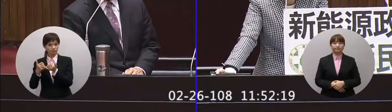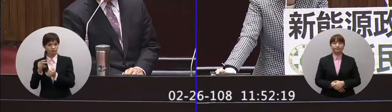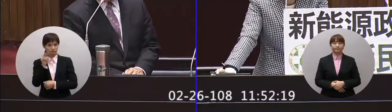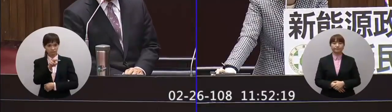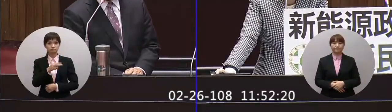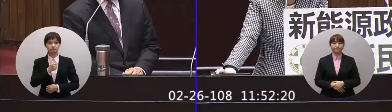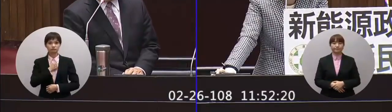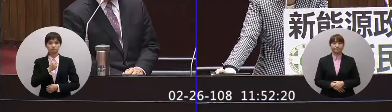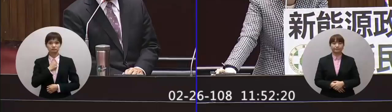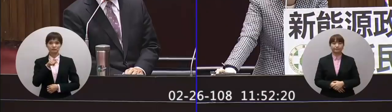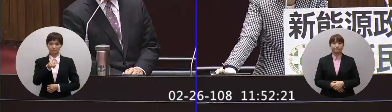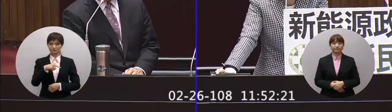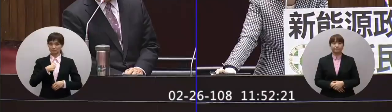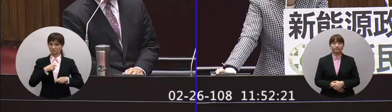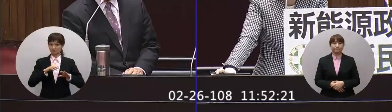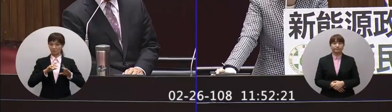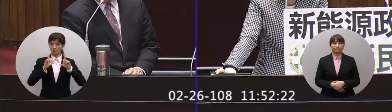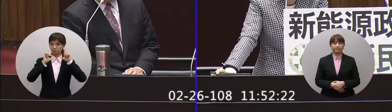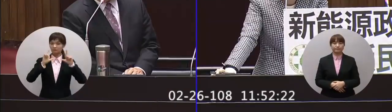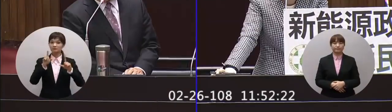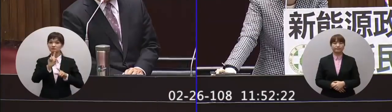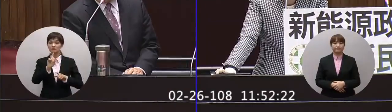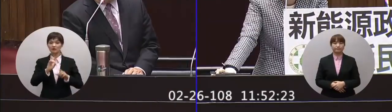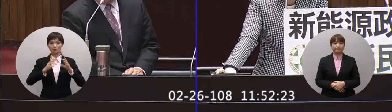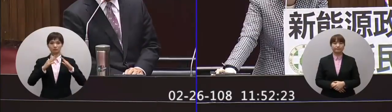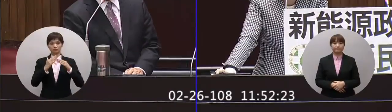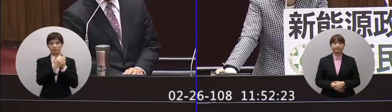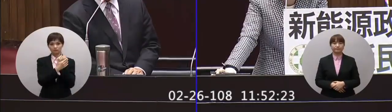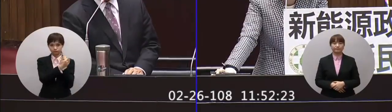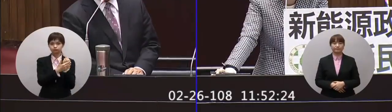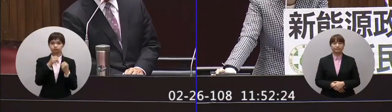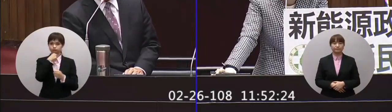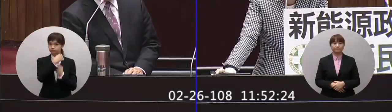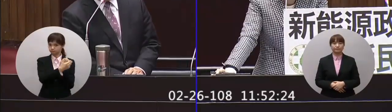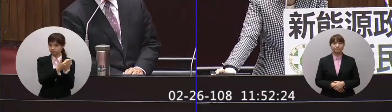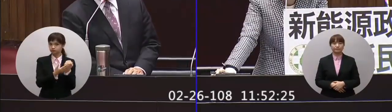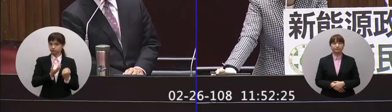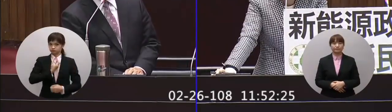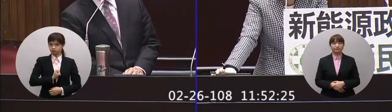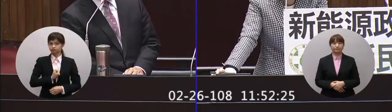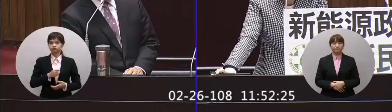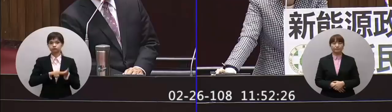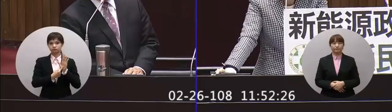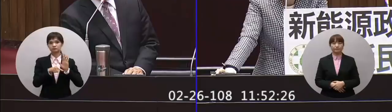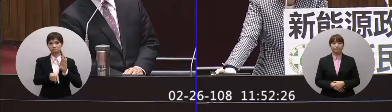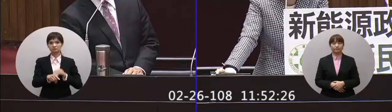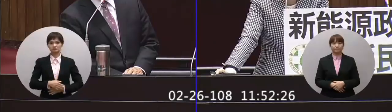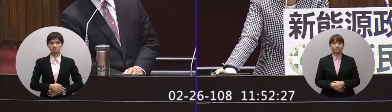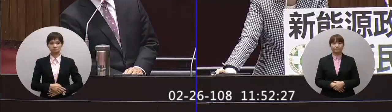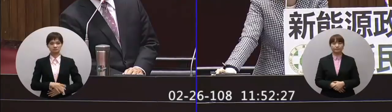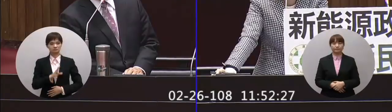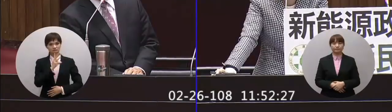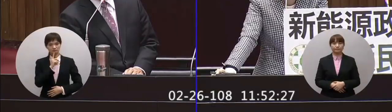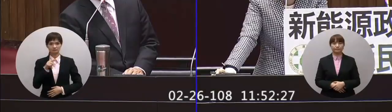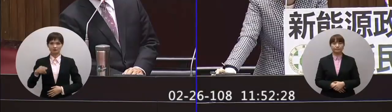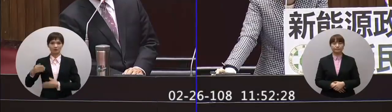道，我这是在展示保卫台湾、保护家园的决心。只有很奇怪跟中